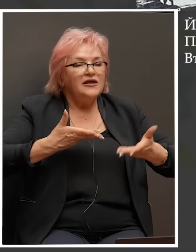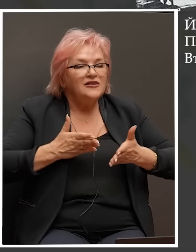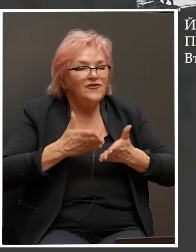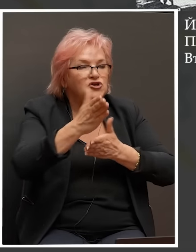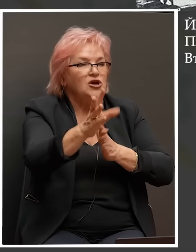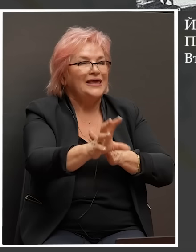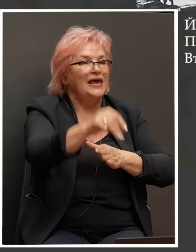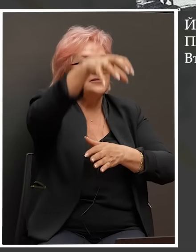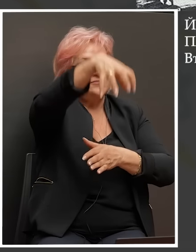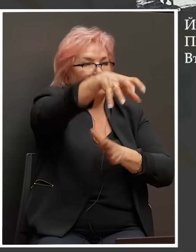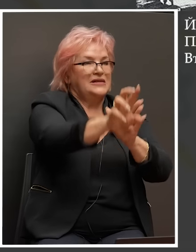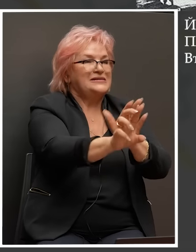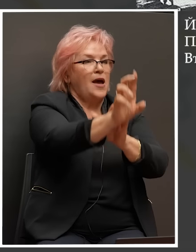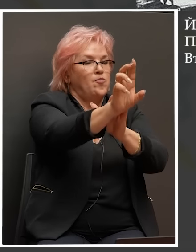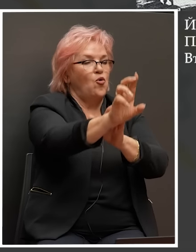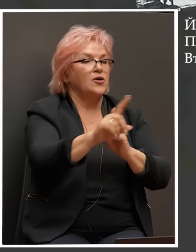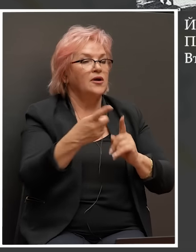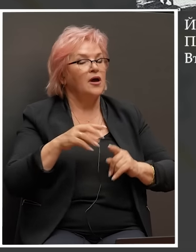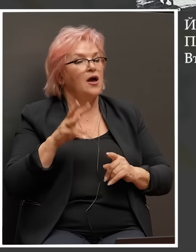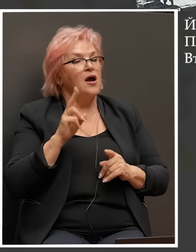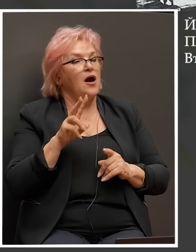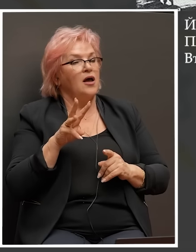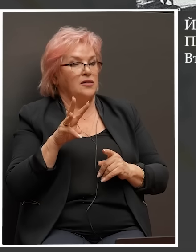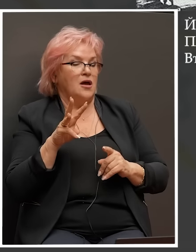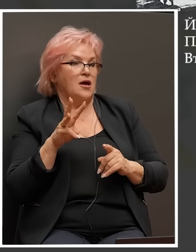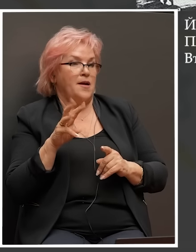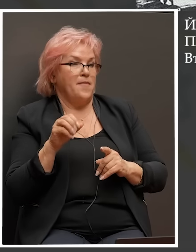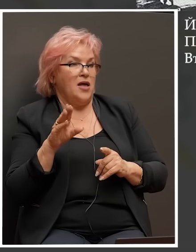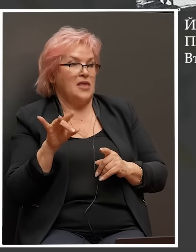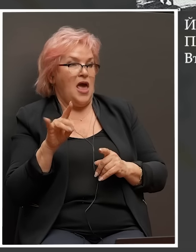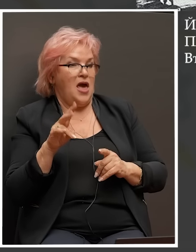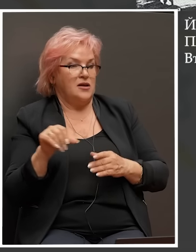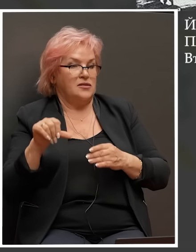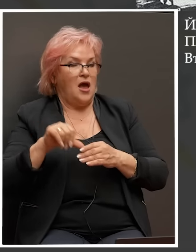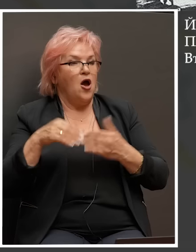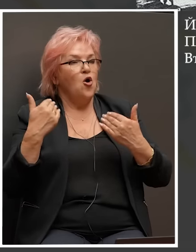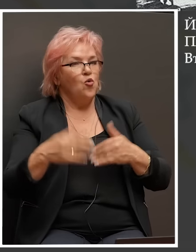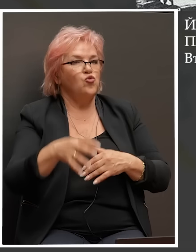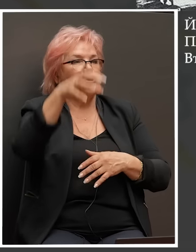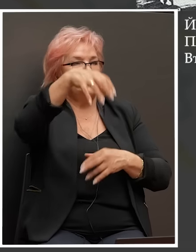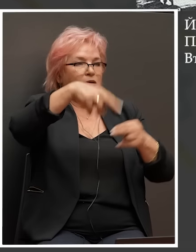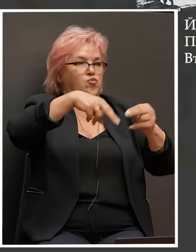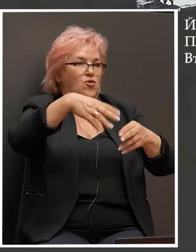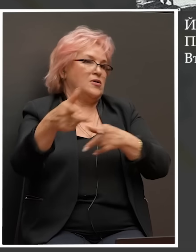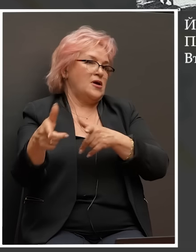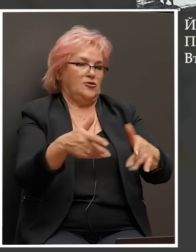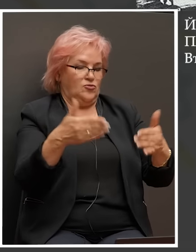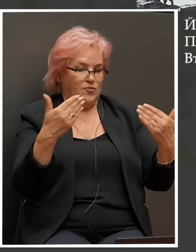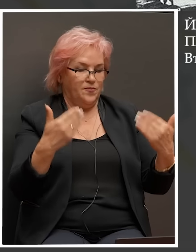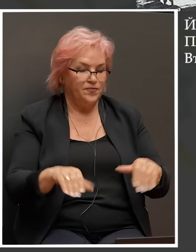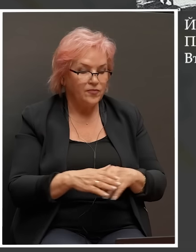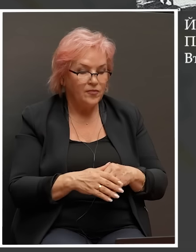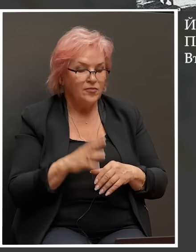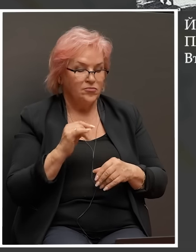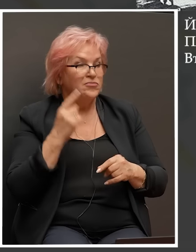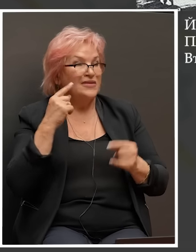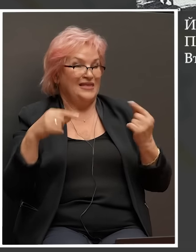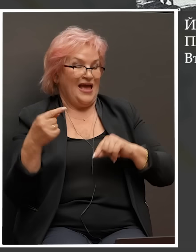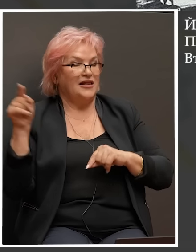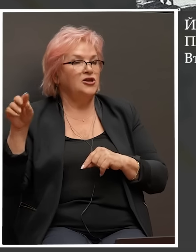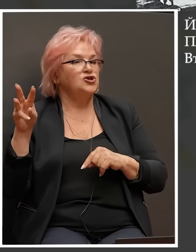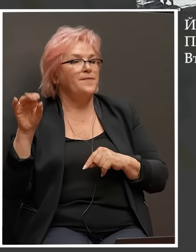том, что в этот момент Карло Модерно, при участии Бернини, кстати, самого, собор уже достроил. И в отличие от